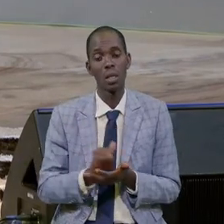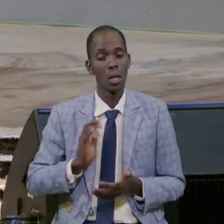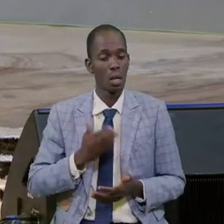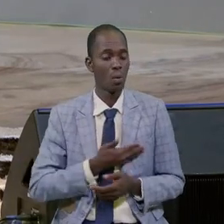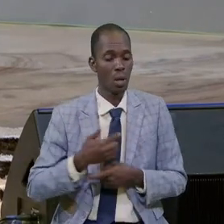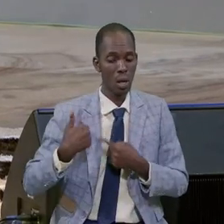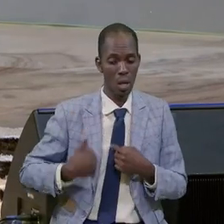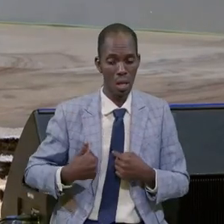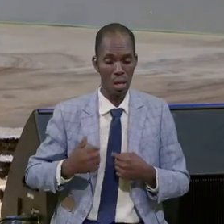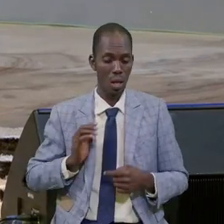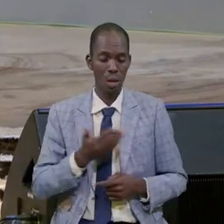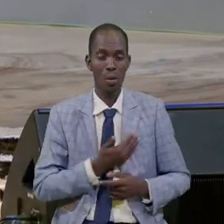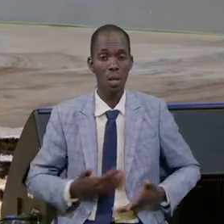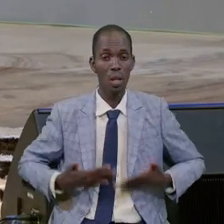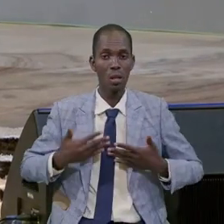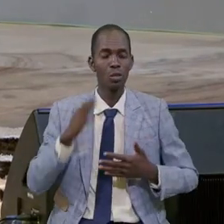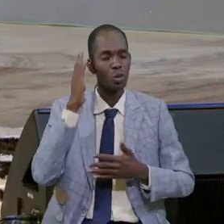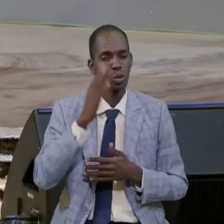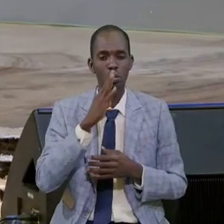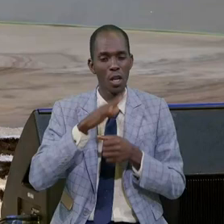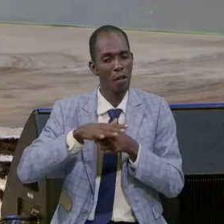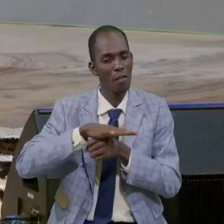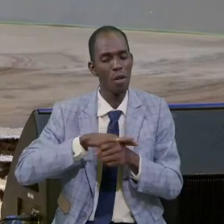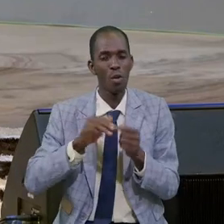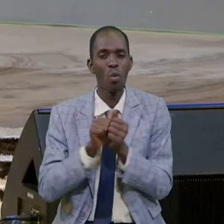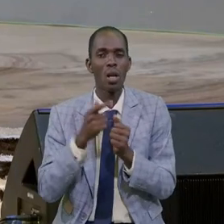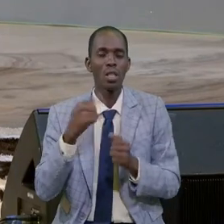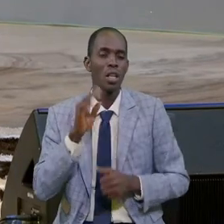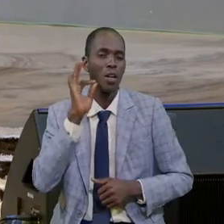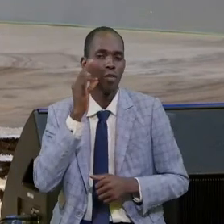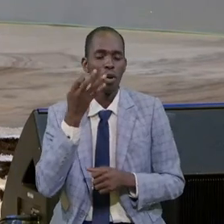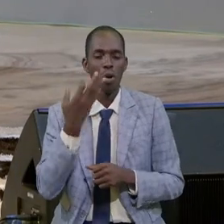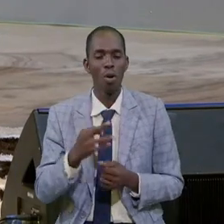pour une autre quantité. Que notre vie soit remplie